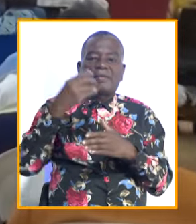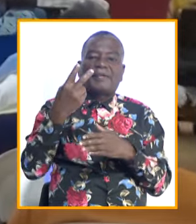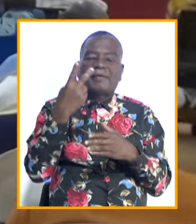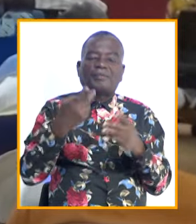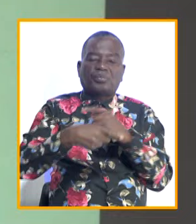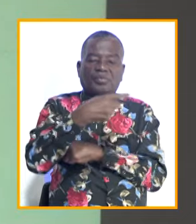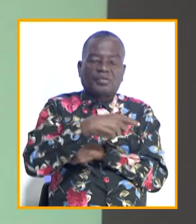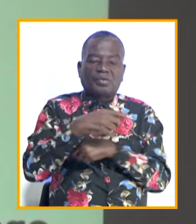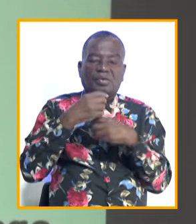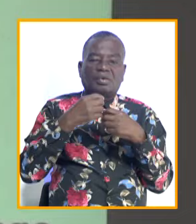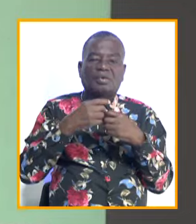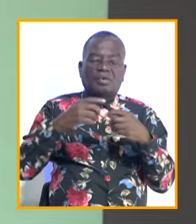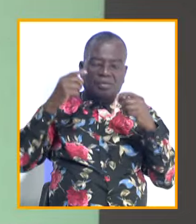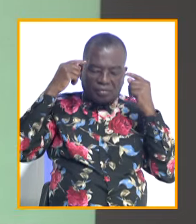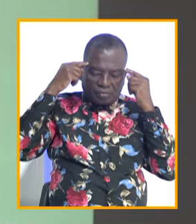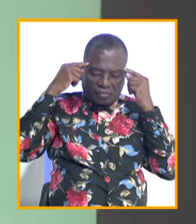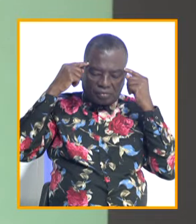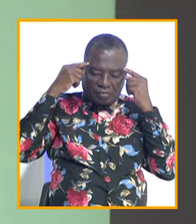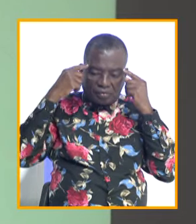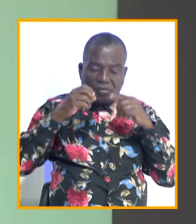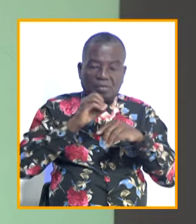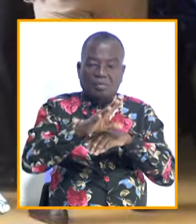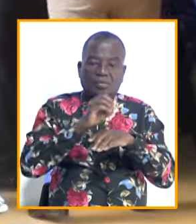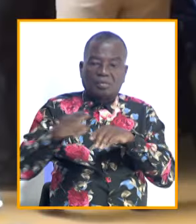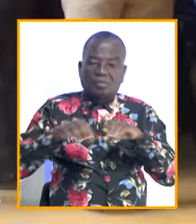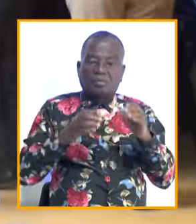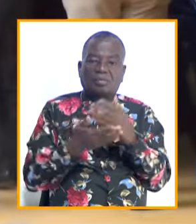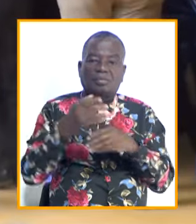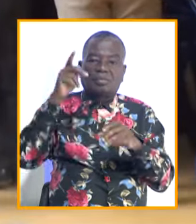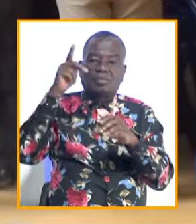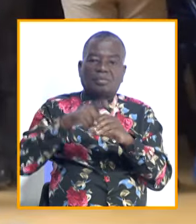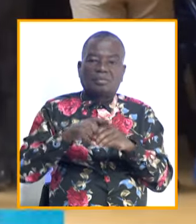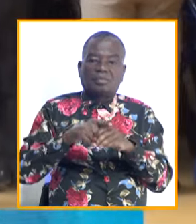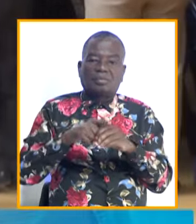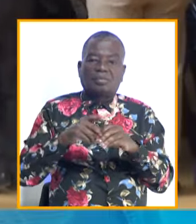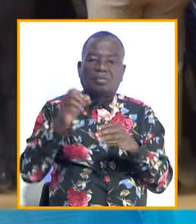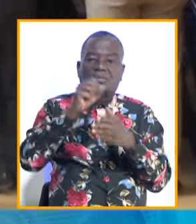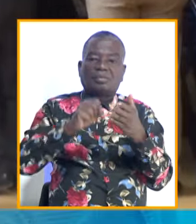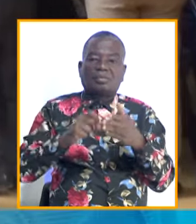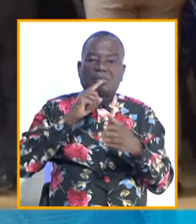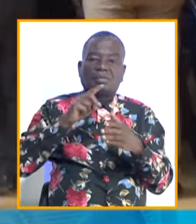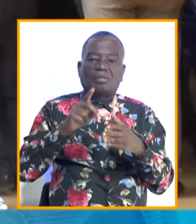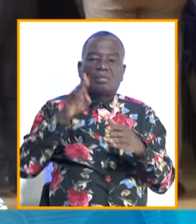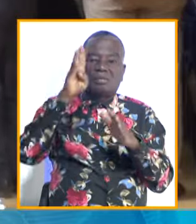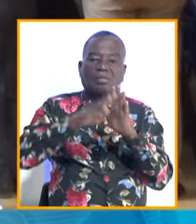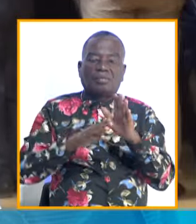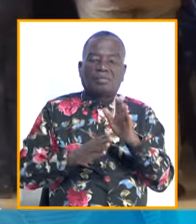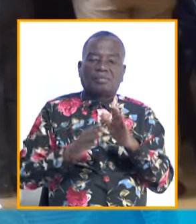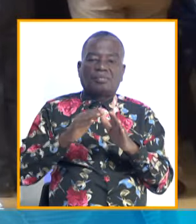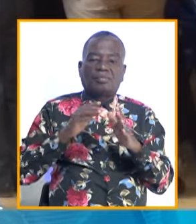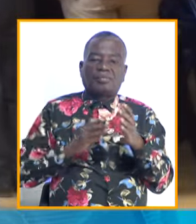d'intense réflexion, des recommandations sont faites par les participants. Ce séminaire est le